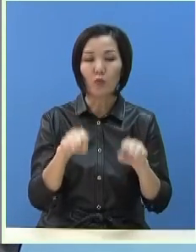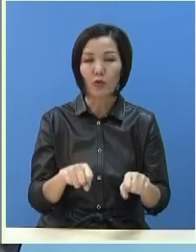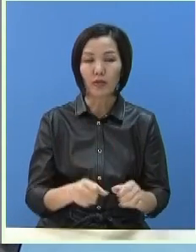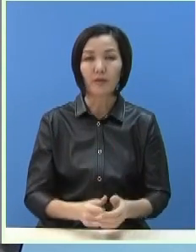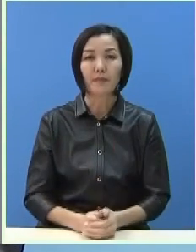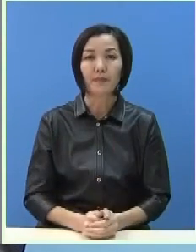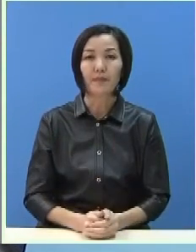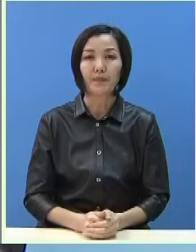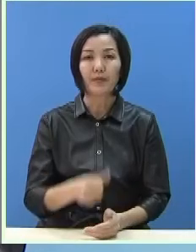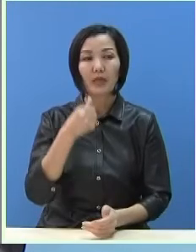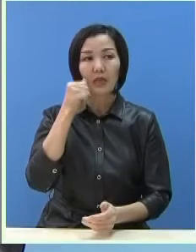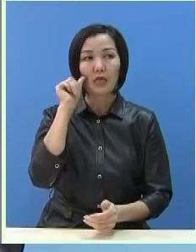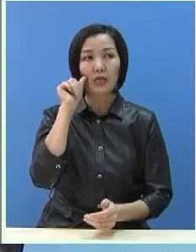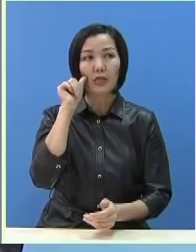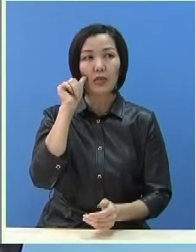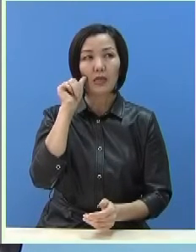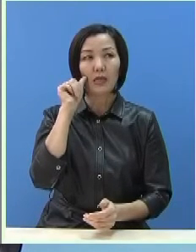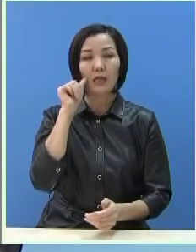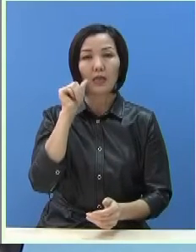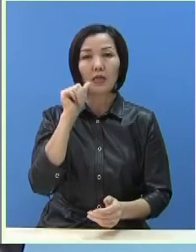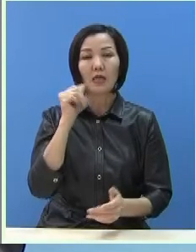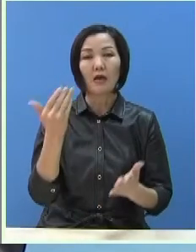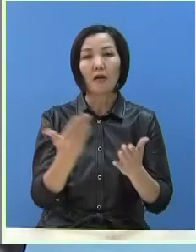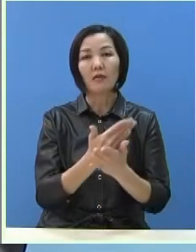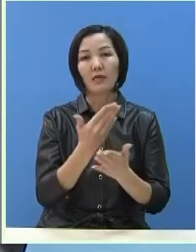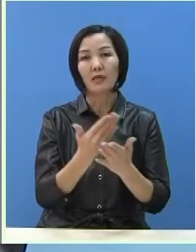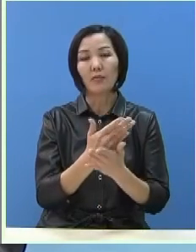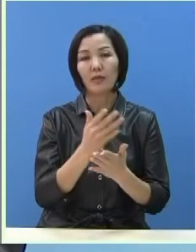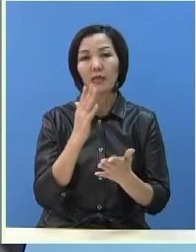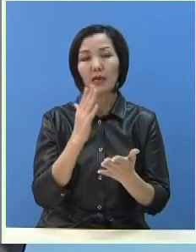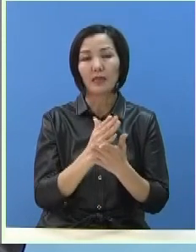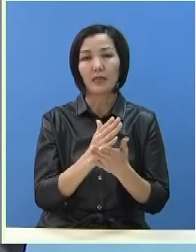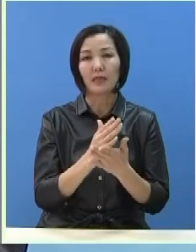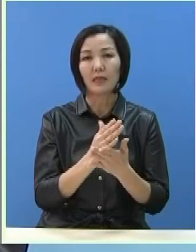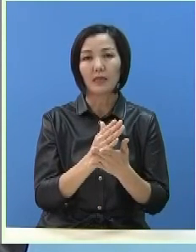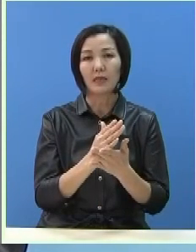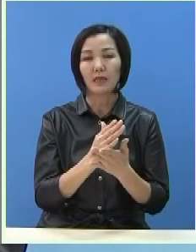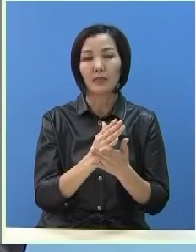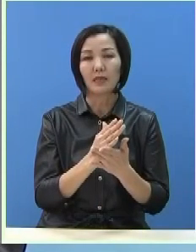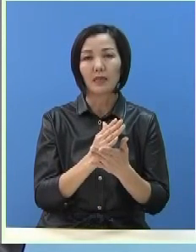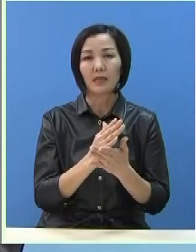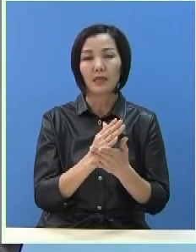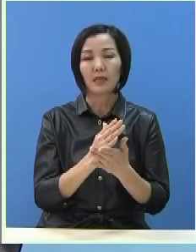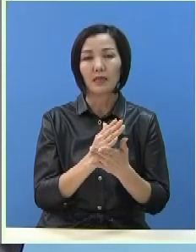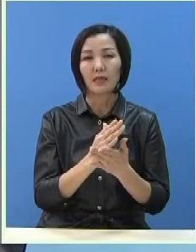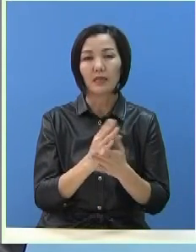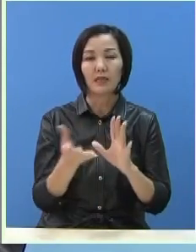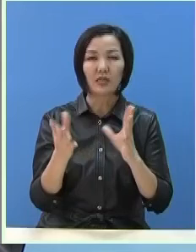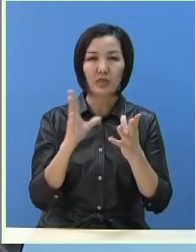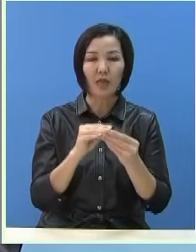Енді кеше осы мәселе сұхбатта да көтерілді. Бізде уақыт өте аз қалды, жылдамдатып жүрсек. Сондықтан